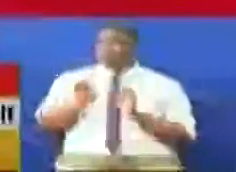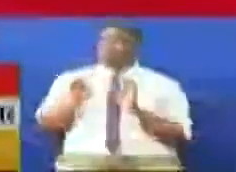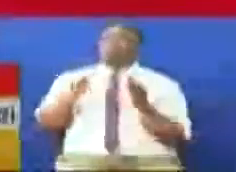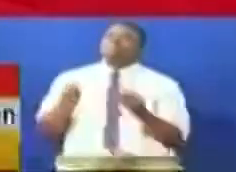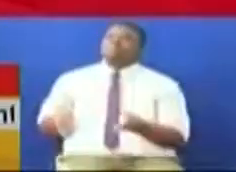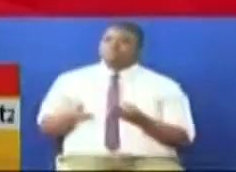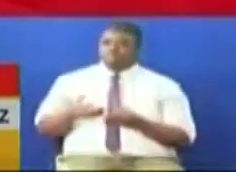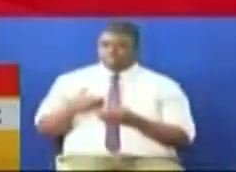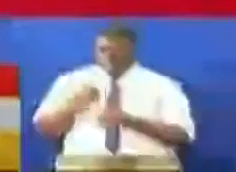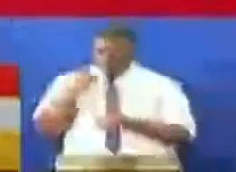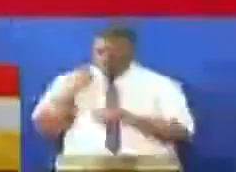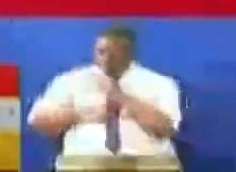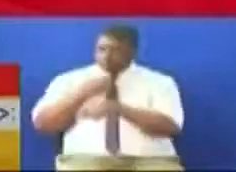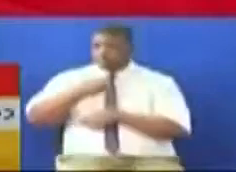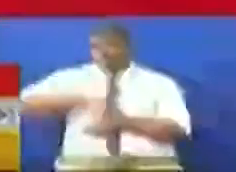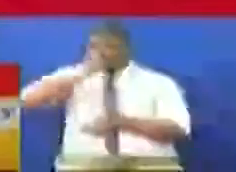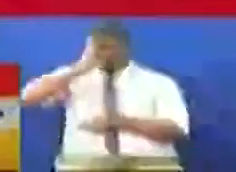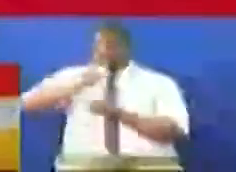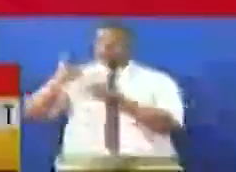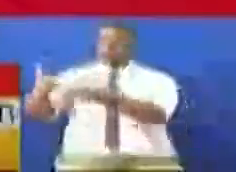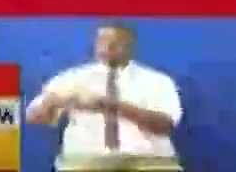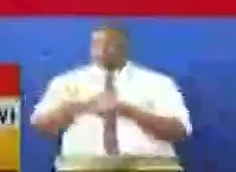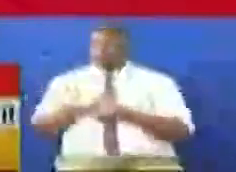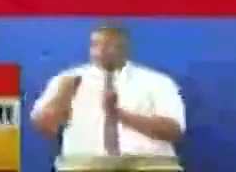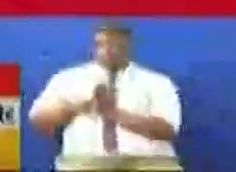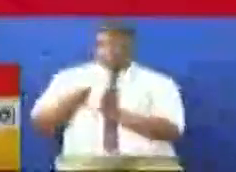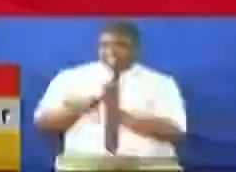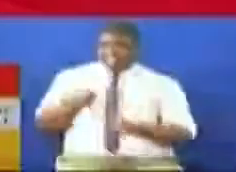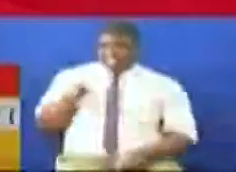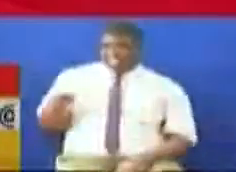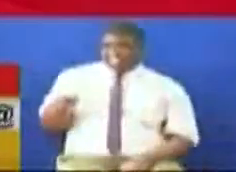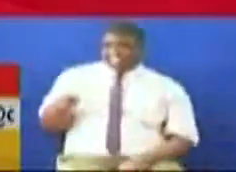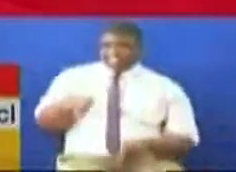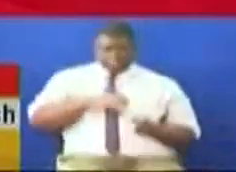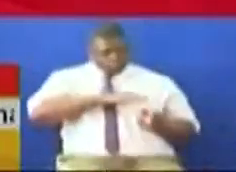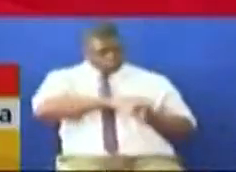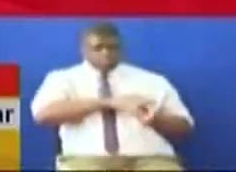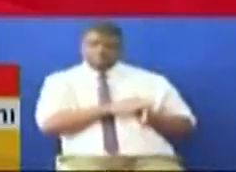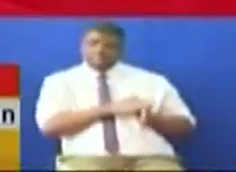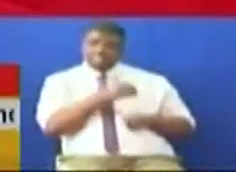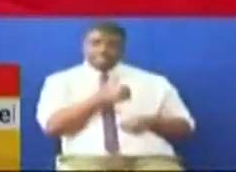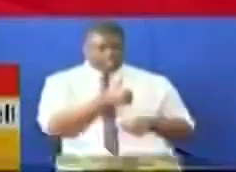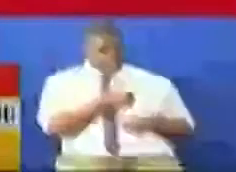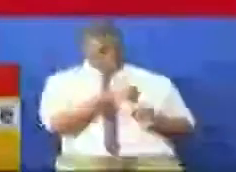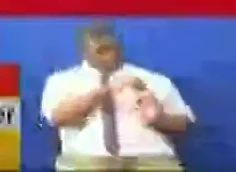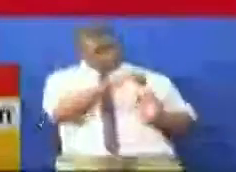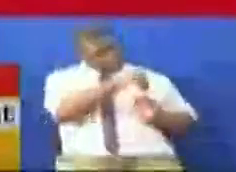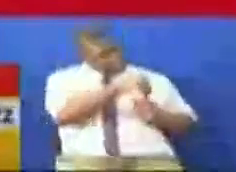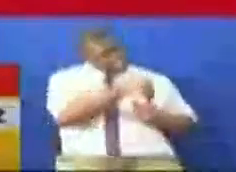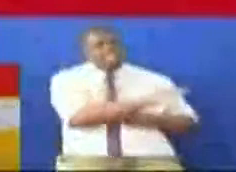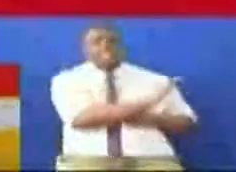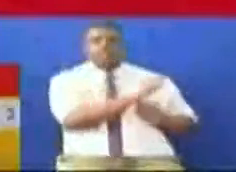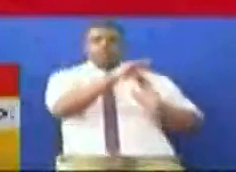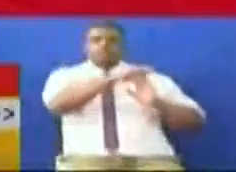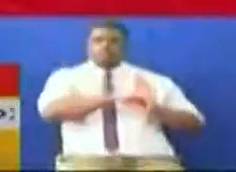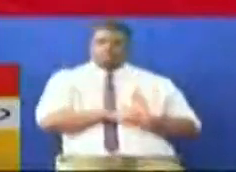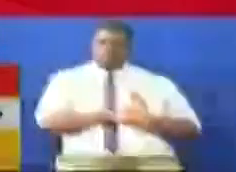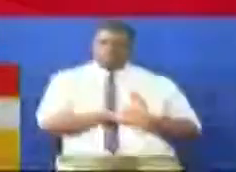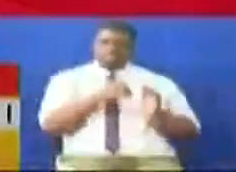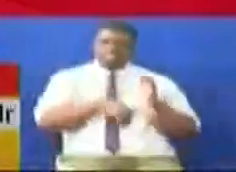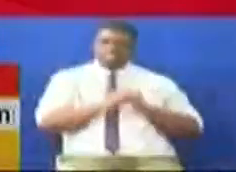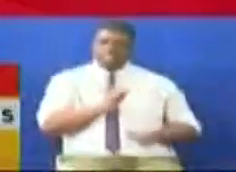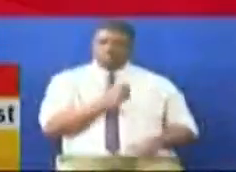inaweza kuchukua hatua katika eneo hili. Fedha hii ambayo imetumika nje ya utaratibu, ambayo ni zaidi ya